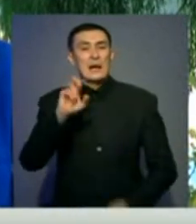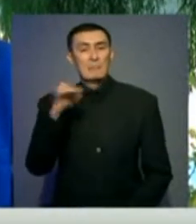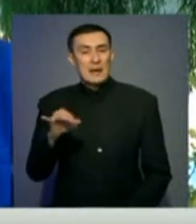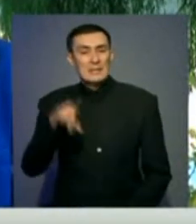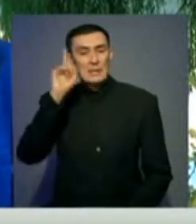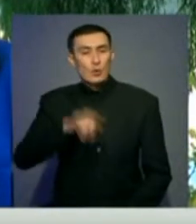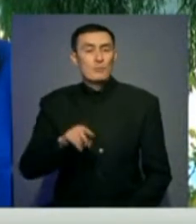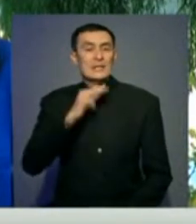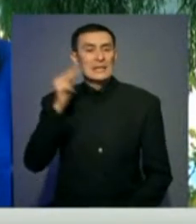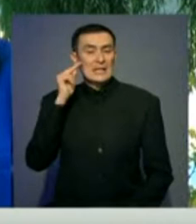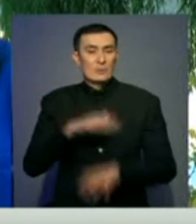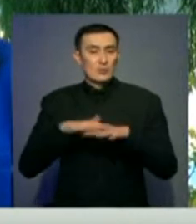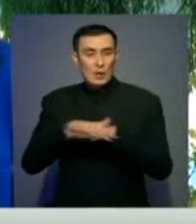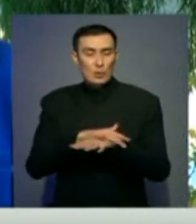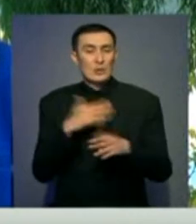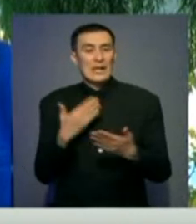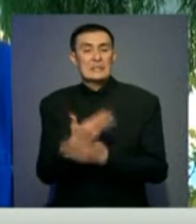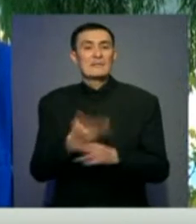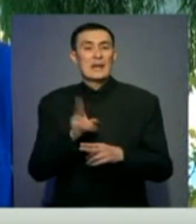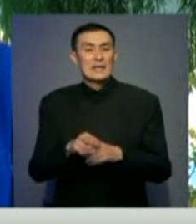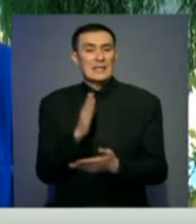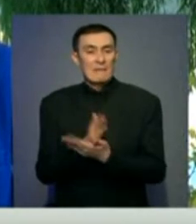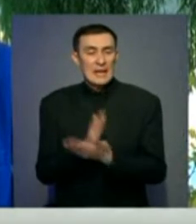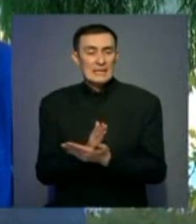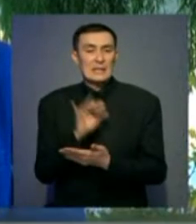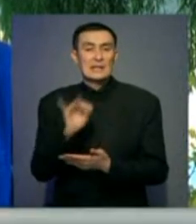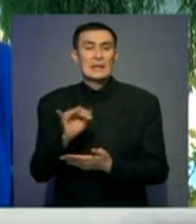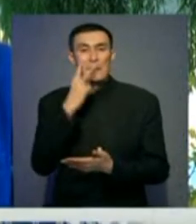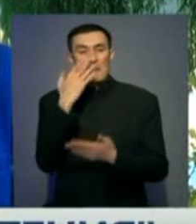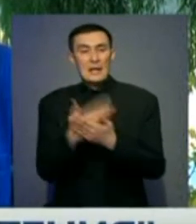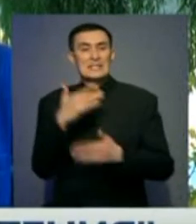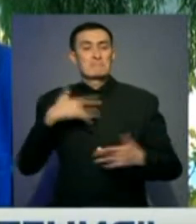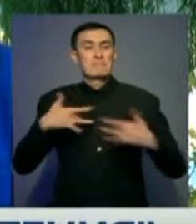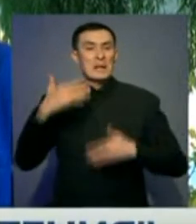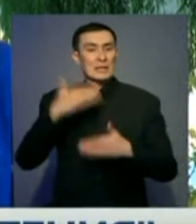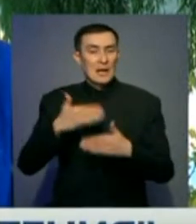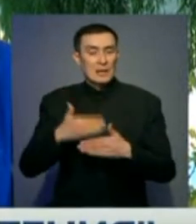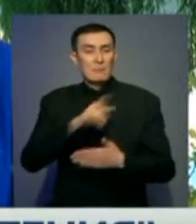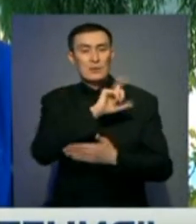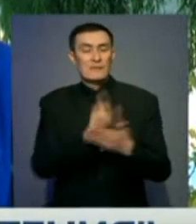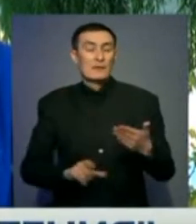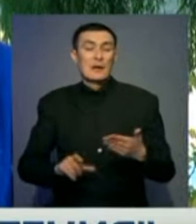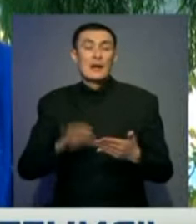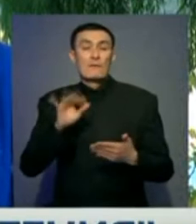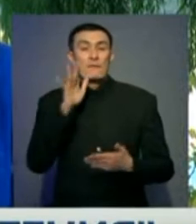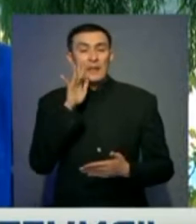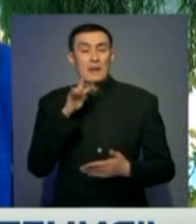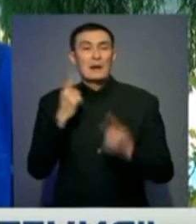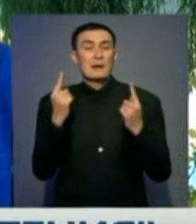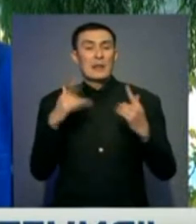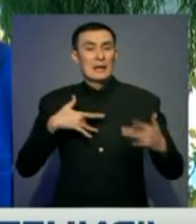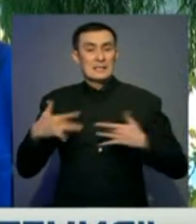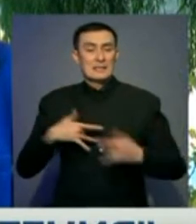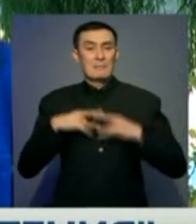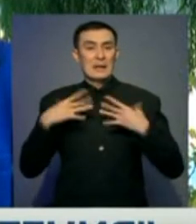знакомы китайскому народу. Доказательством этого является даже показ спектакля по произведению Абая Кунанбаева во время гала-концерта в